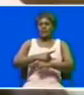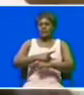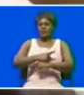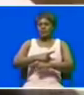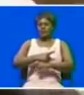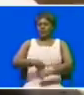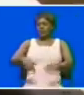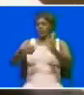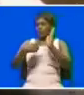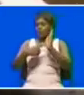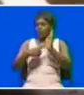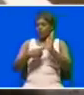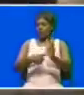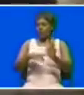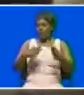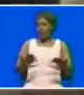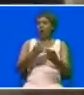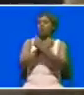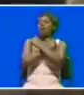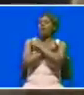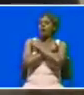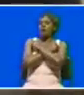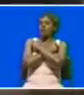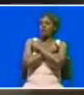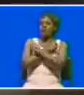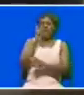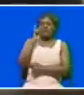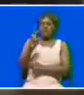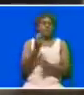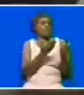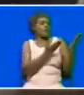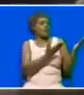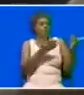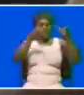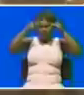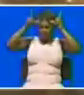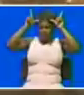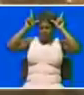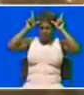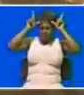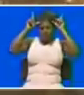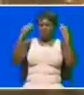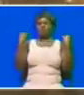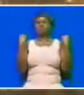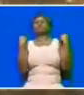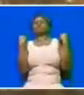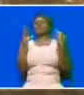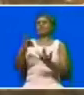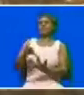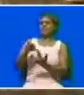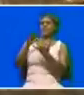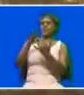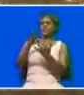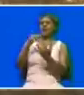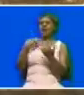Ili kuonyesha navyo waenzi upendo huu tunauona hapa zizini, ng'ombe wake wamepewa malazi speciali,